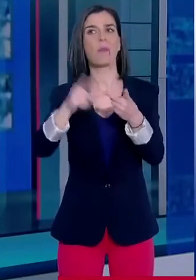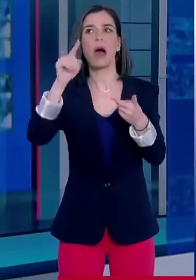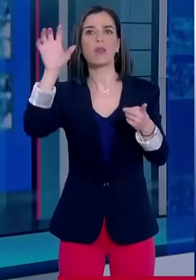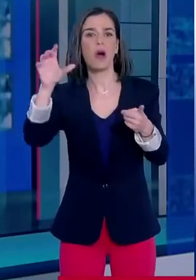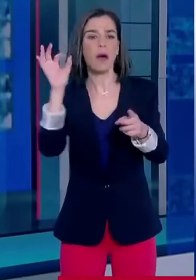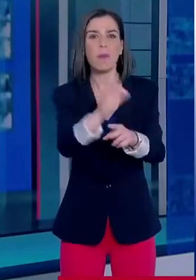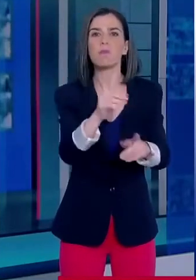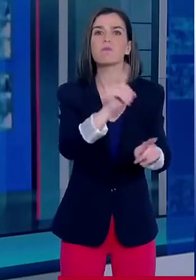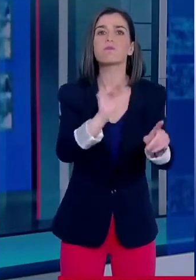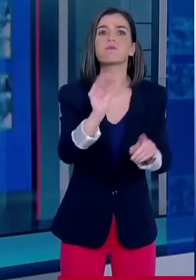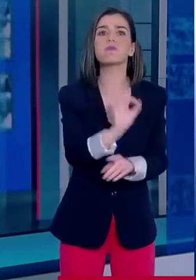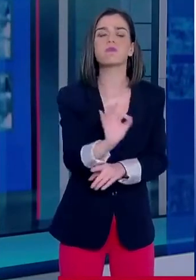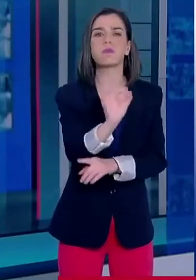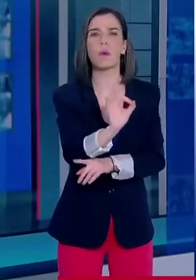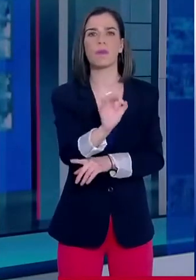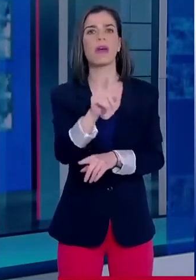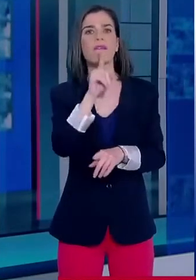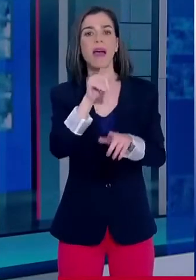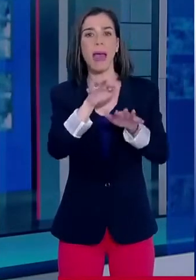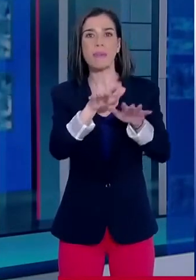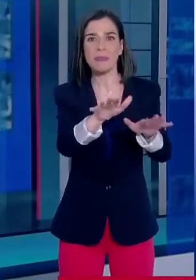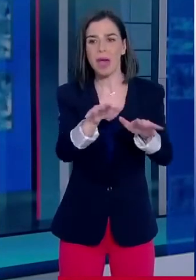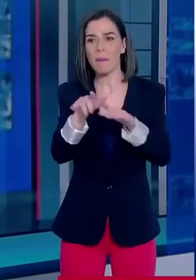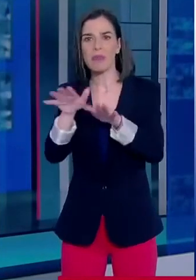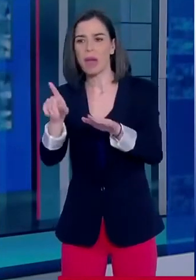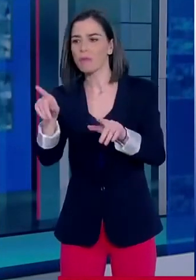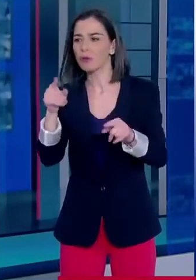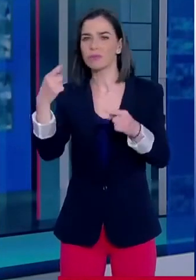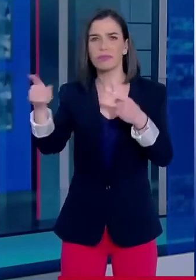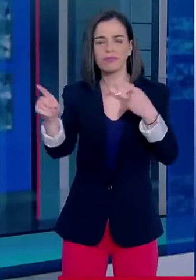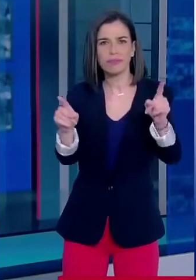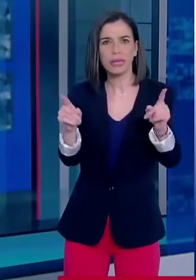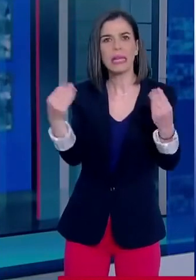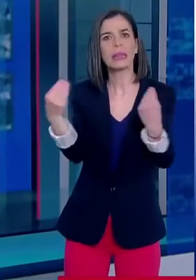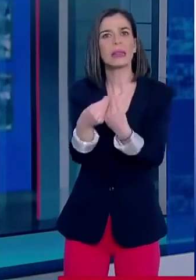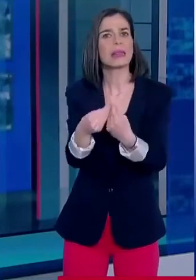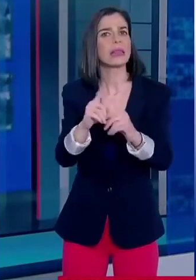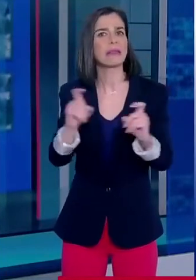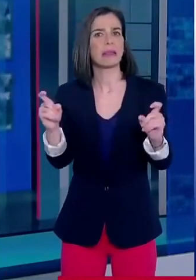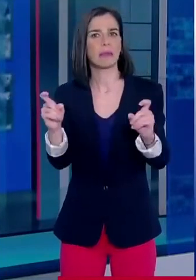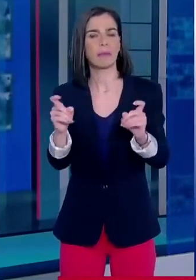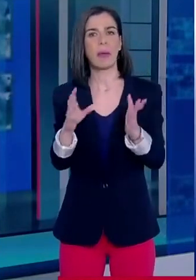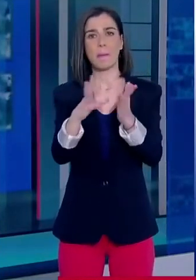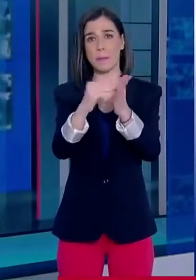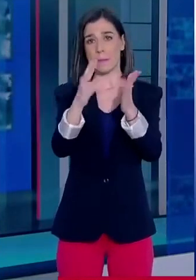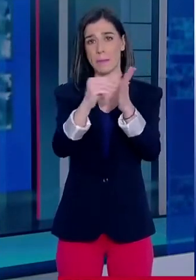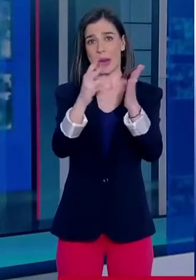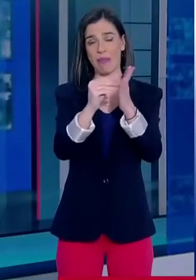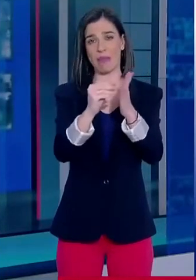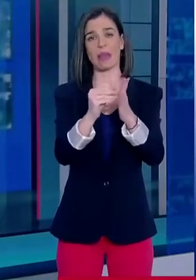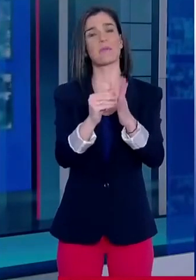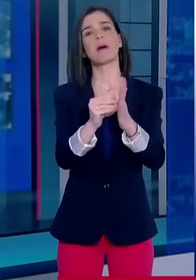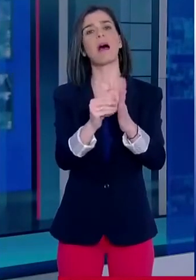να μας πούν αν κάποιες επιδημίες συνδέονται μεταξύ τους. Για παράδειγμα, τα περιστατικά της